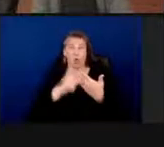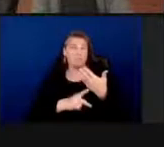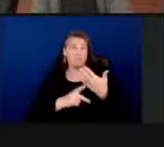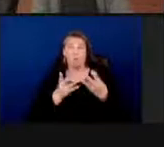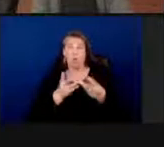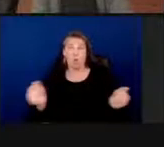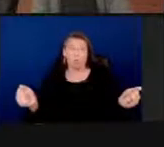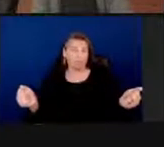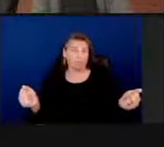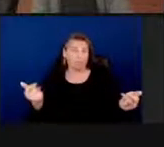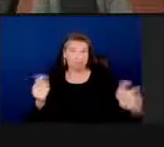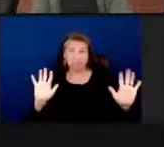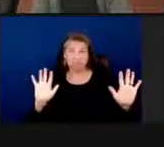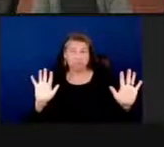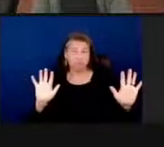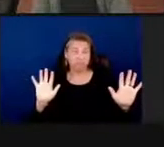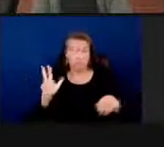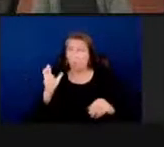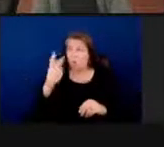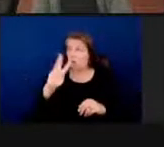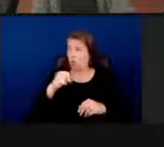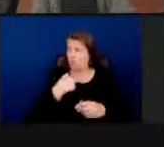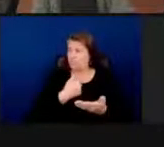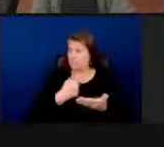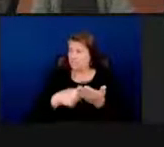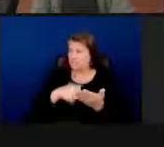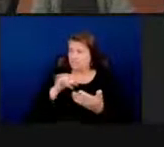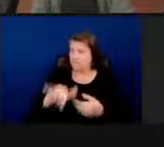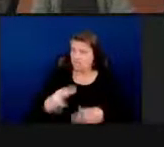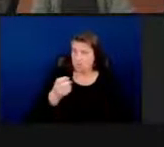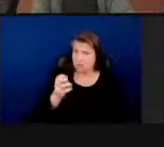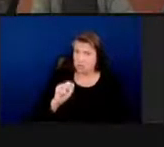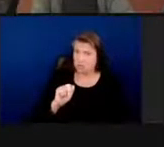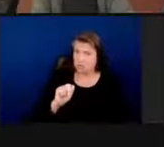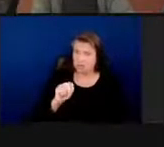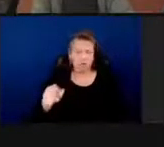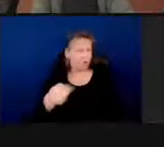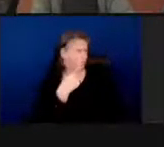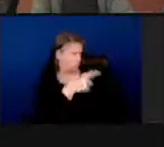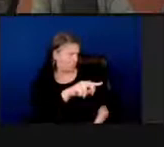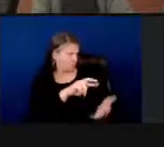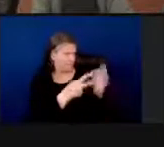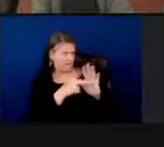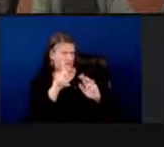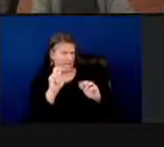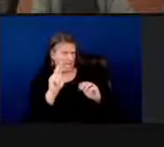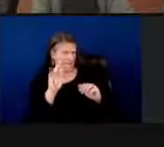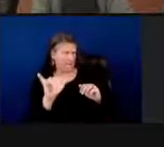Mwaka huu